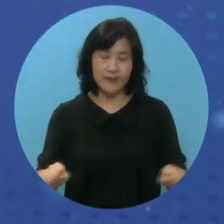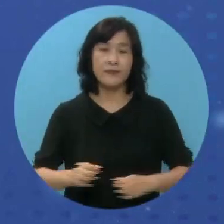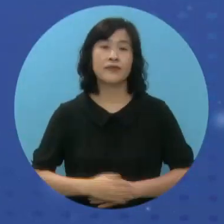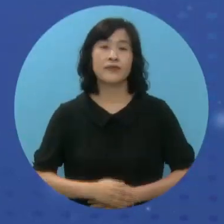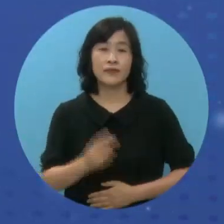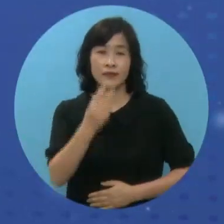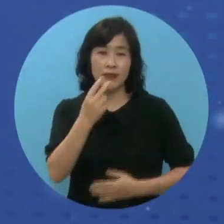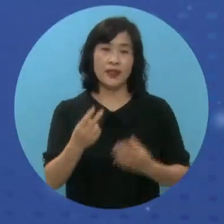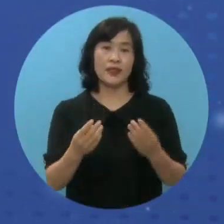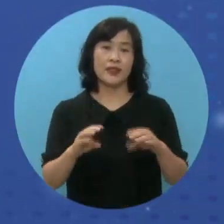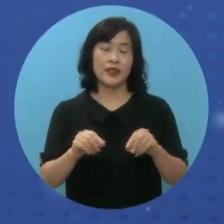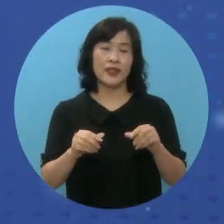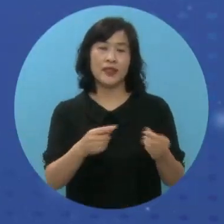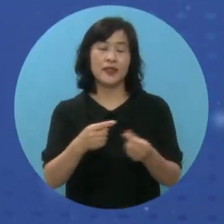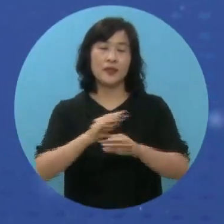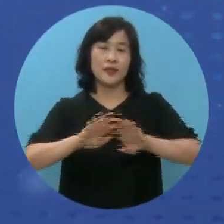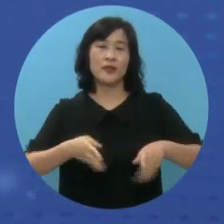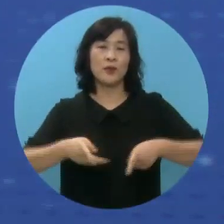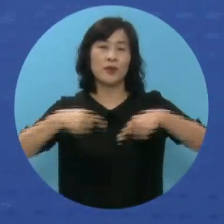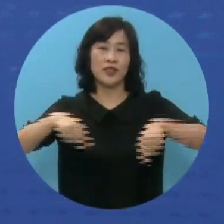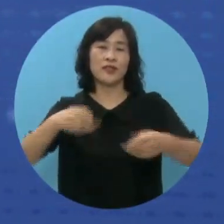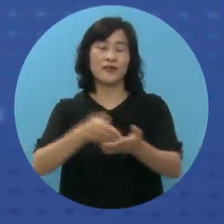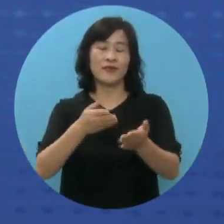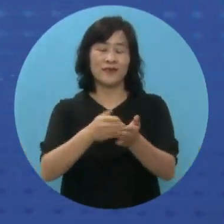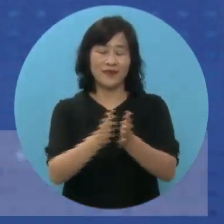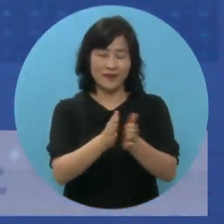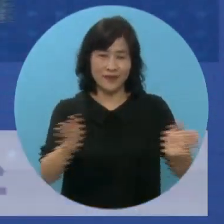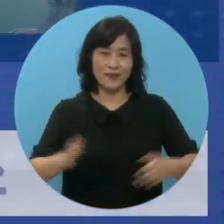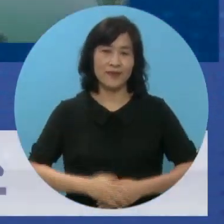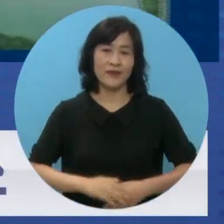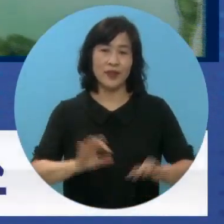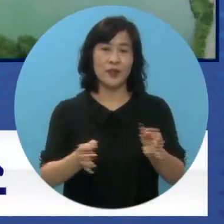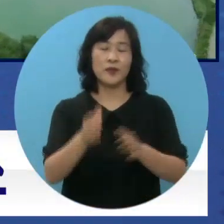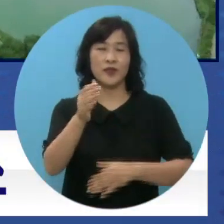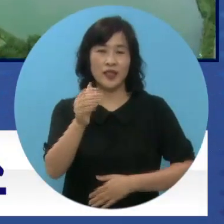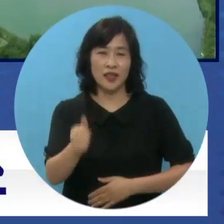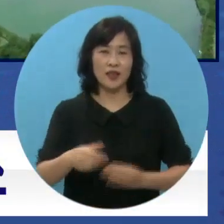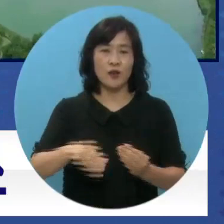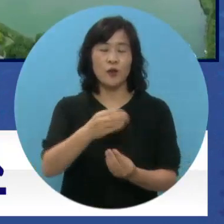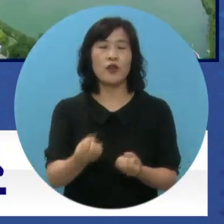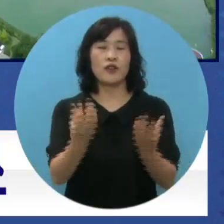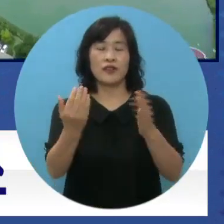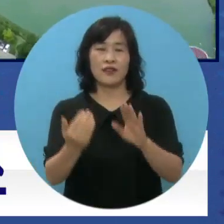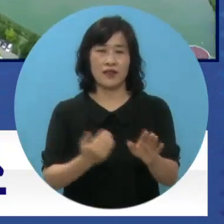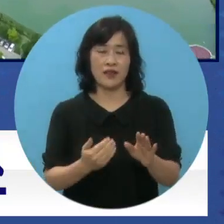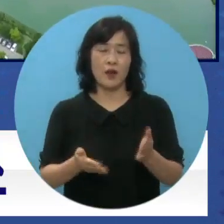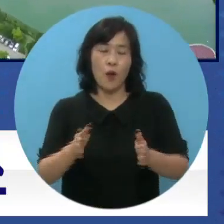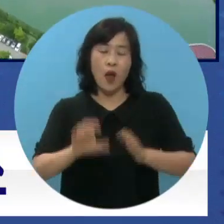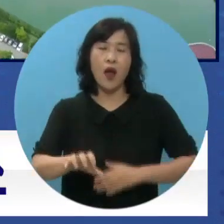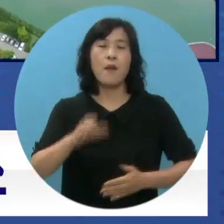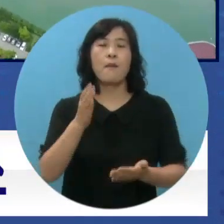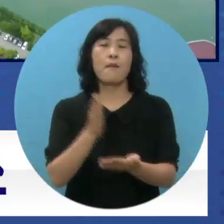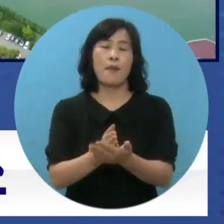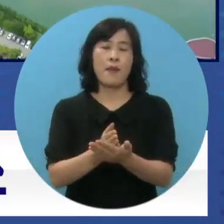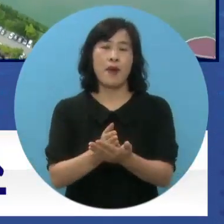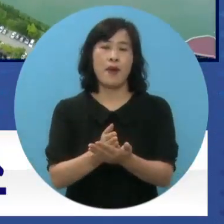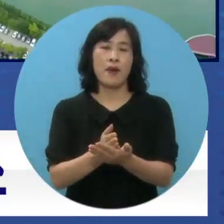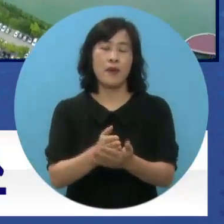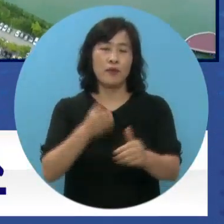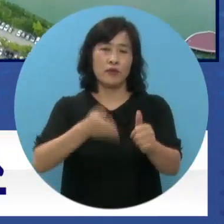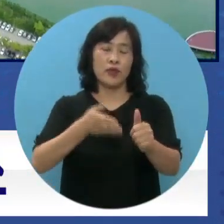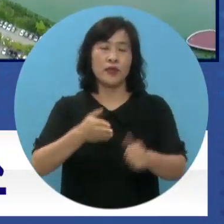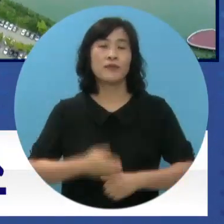여러분 안녕하십니까? 생명의 땅 으뜸 전남 도정 뉴스입니다. 김영록 전남지사가 추석을 앞두고 고향 방문 자제